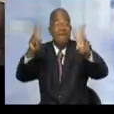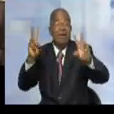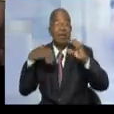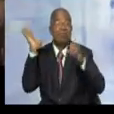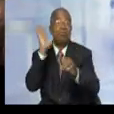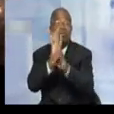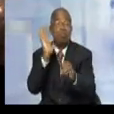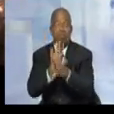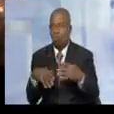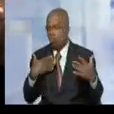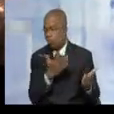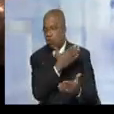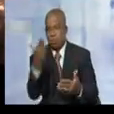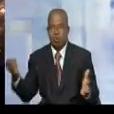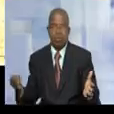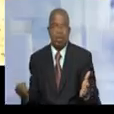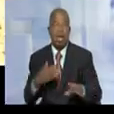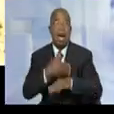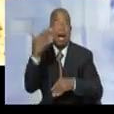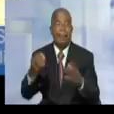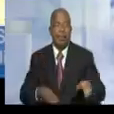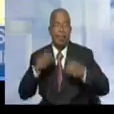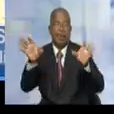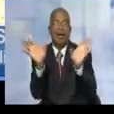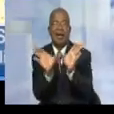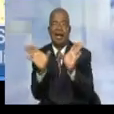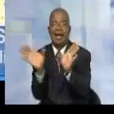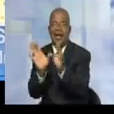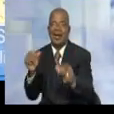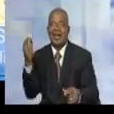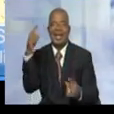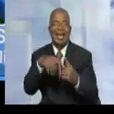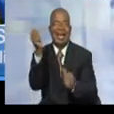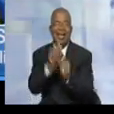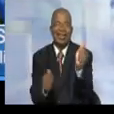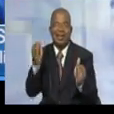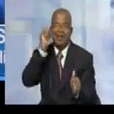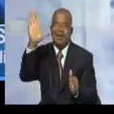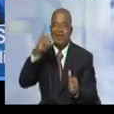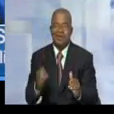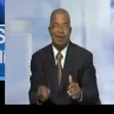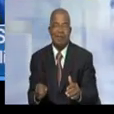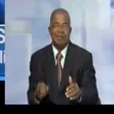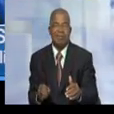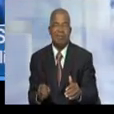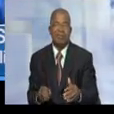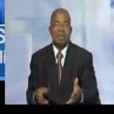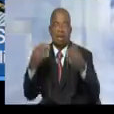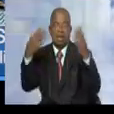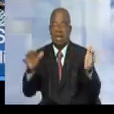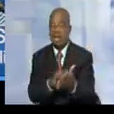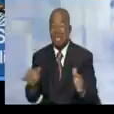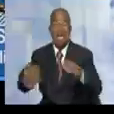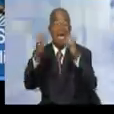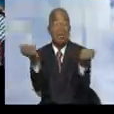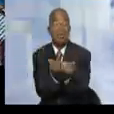été remis aux femmes de la cellule communale de la FENACO-VICI pour leur courage. Revendiquant plus de 3000 membres, la Fédération nationale